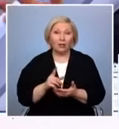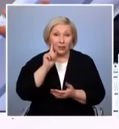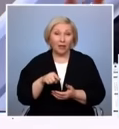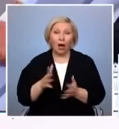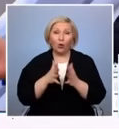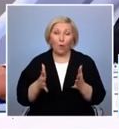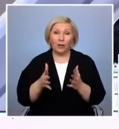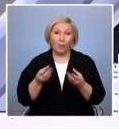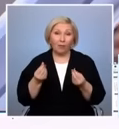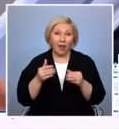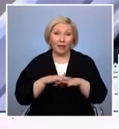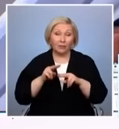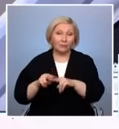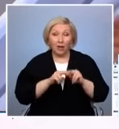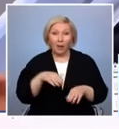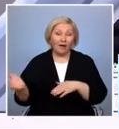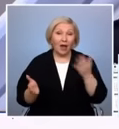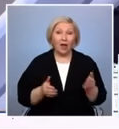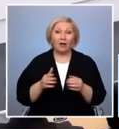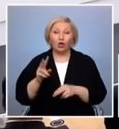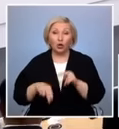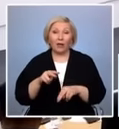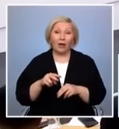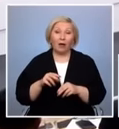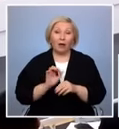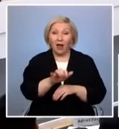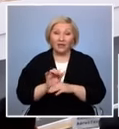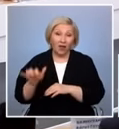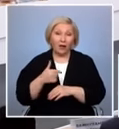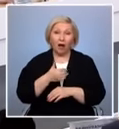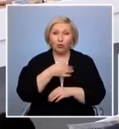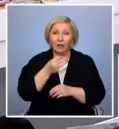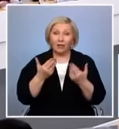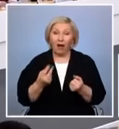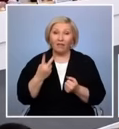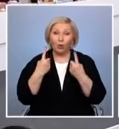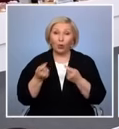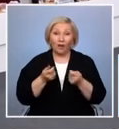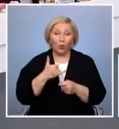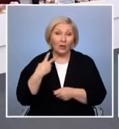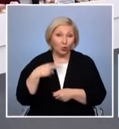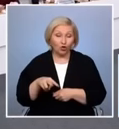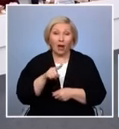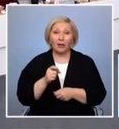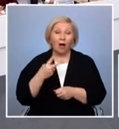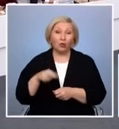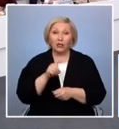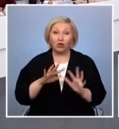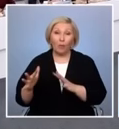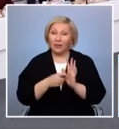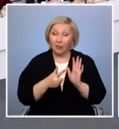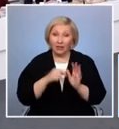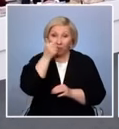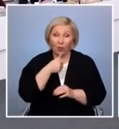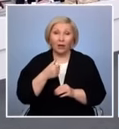хотели узнать, например, у самого Хабирова, и что он вам не ответил. Пишите в комментариях, как вы относитесь к тому, что заявил